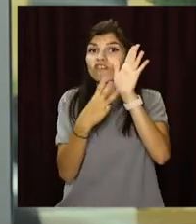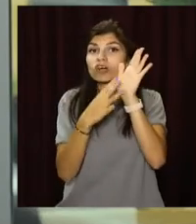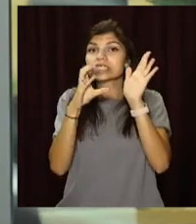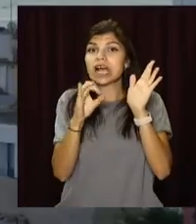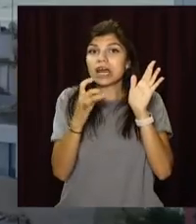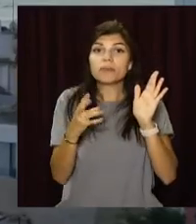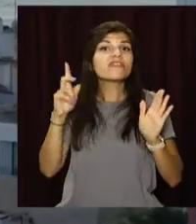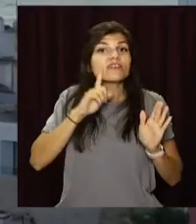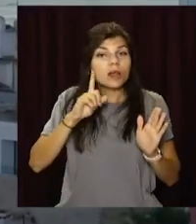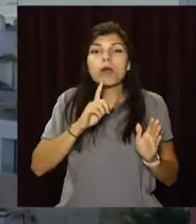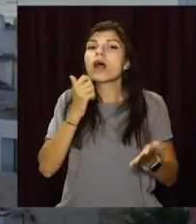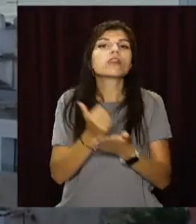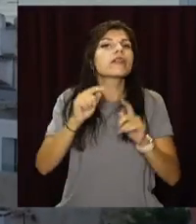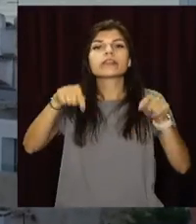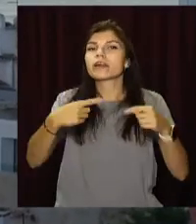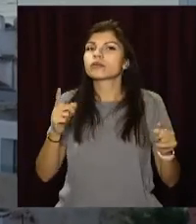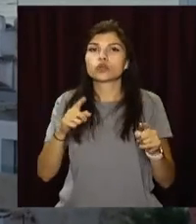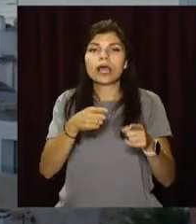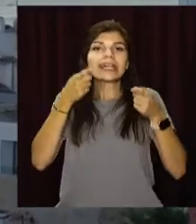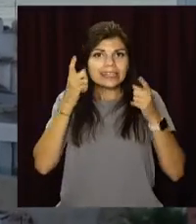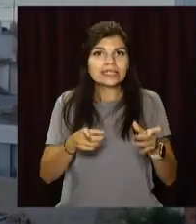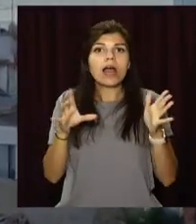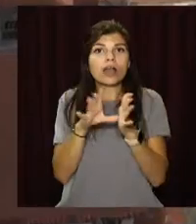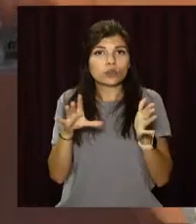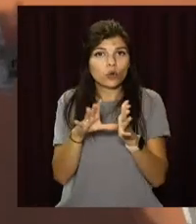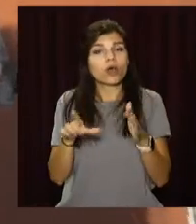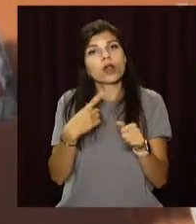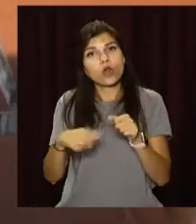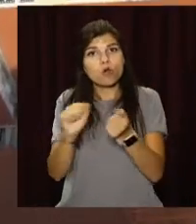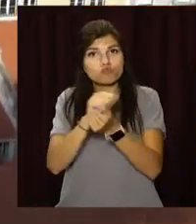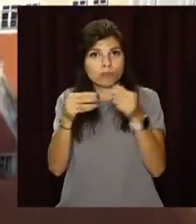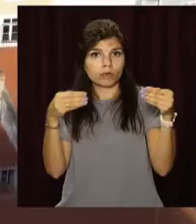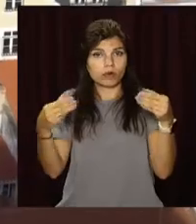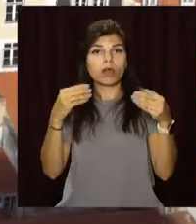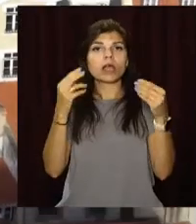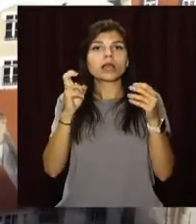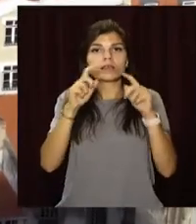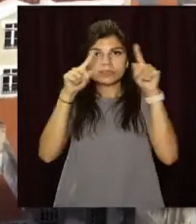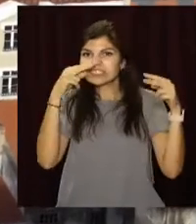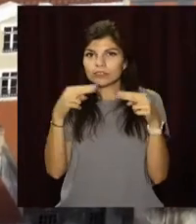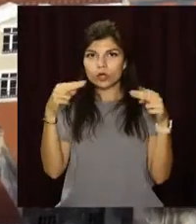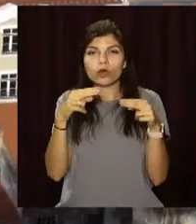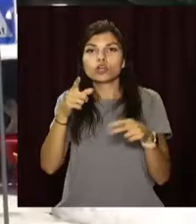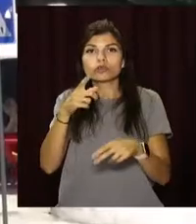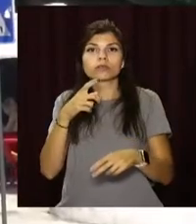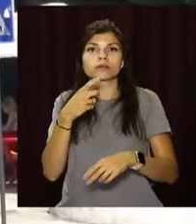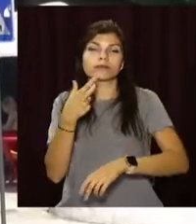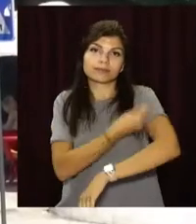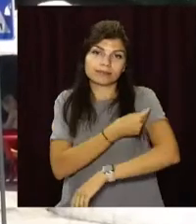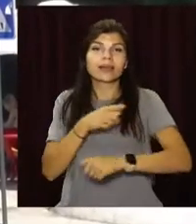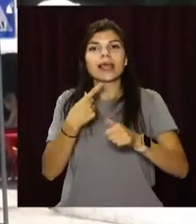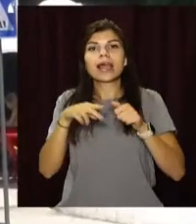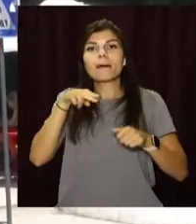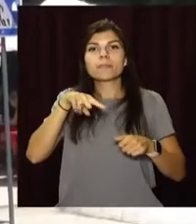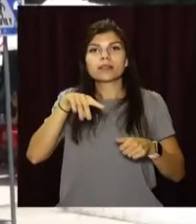серпня. Головні вимоги – наявність дійсного електронного або паперового ковід-сертифікату, довідка з негативним